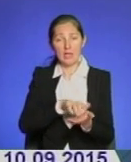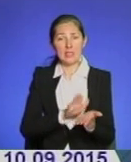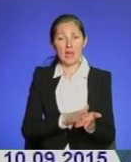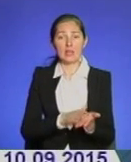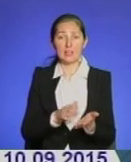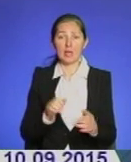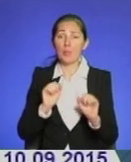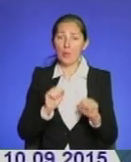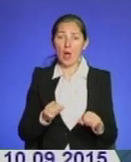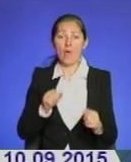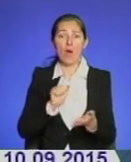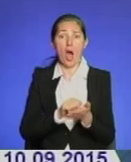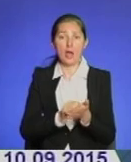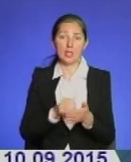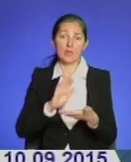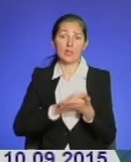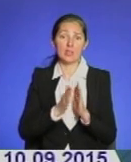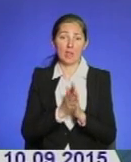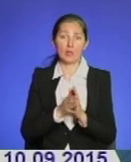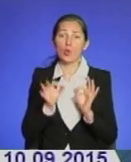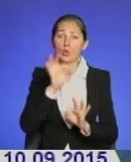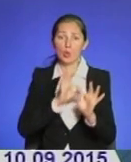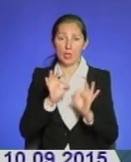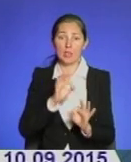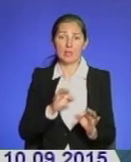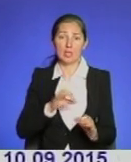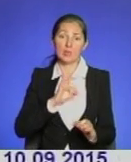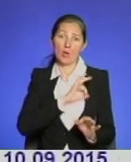консультації з правової допомоги. Подробиці у сюжеті Людмили Підкалець.